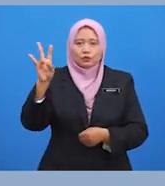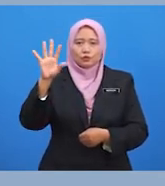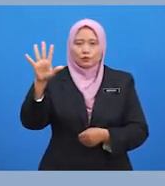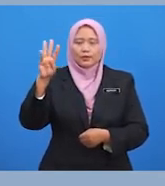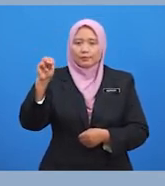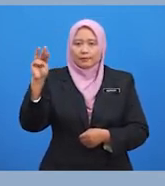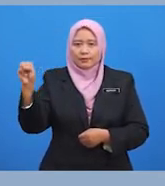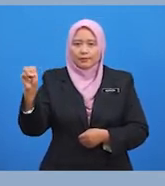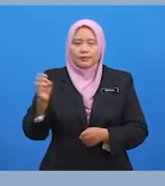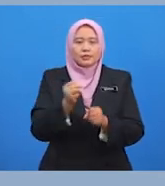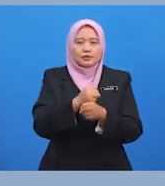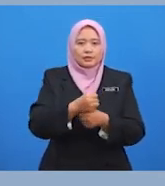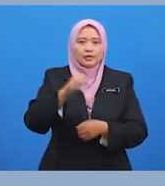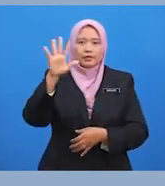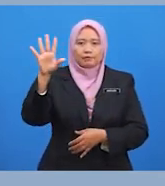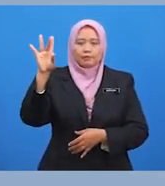75mm, saiz